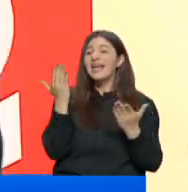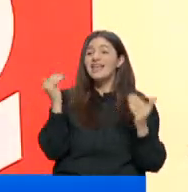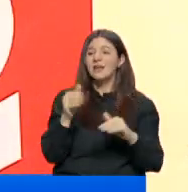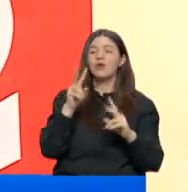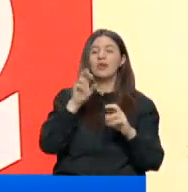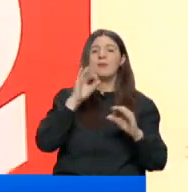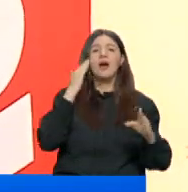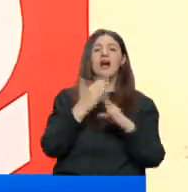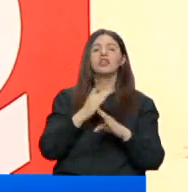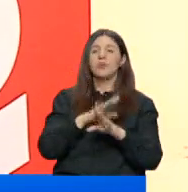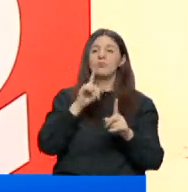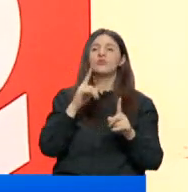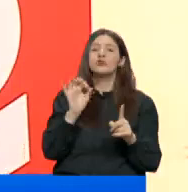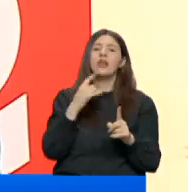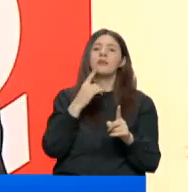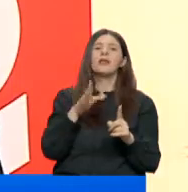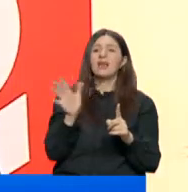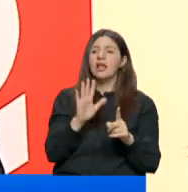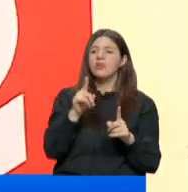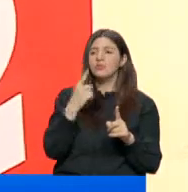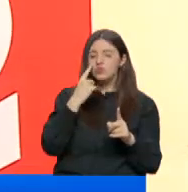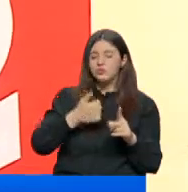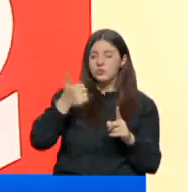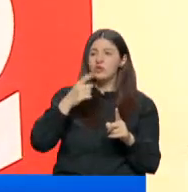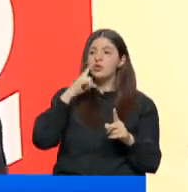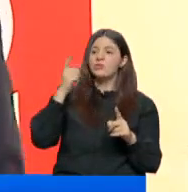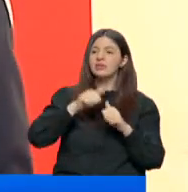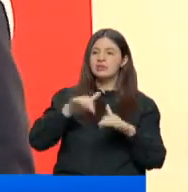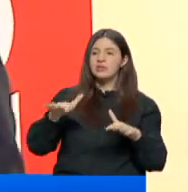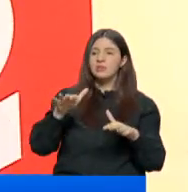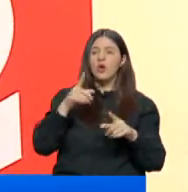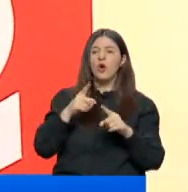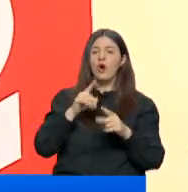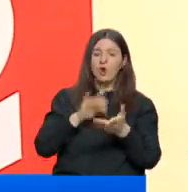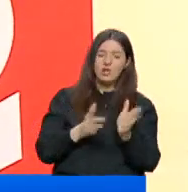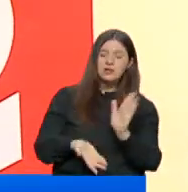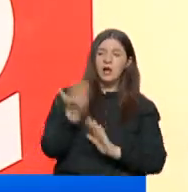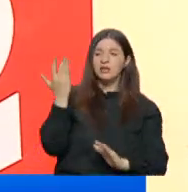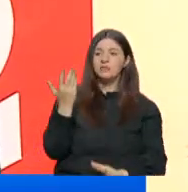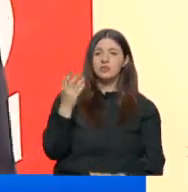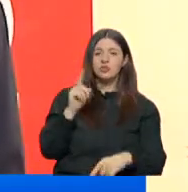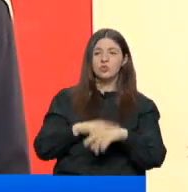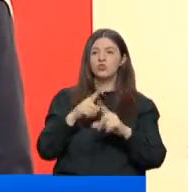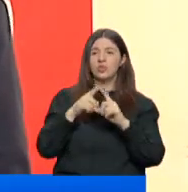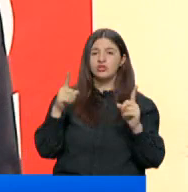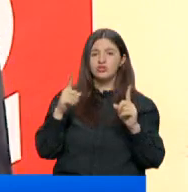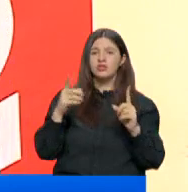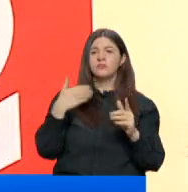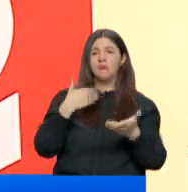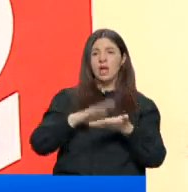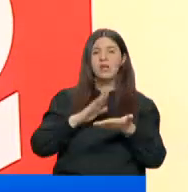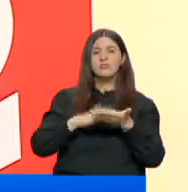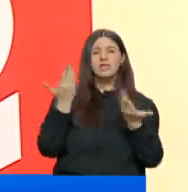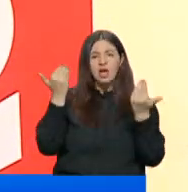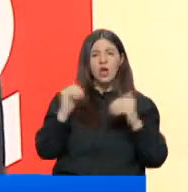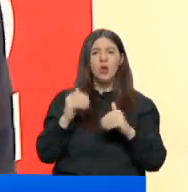tam anlaşamıyoruz. Ama bu şu demek değil. Yani bu Cumhurbaşkanlığı Hükümet Sistemi'nin ortadan kaldırılması sürecinde elimizden gelen